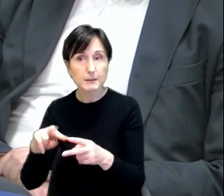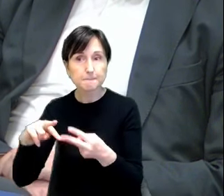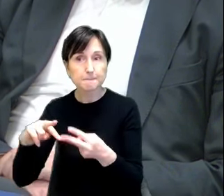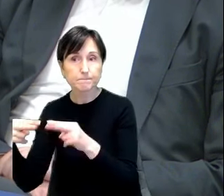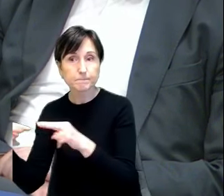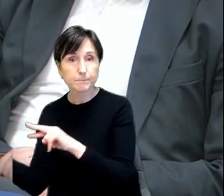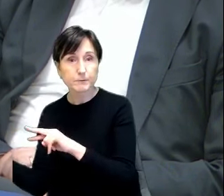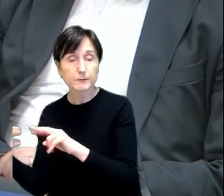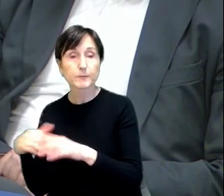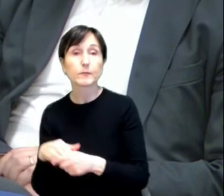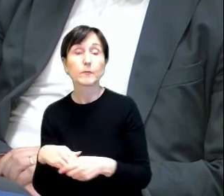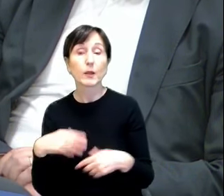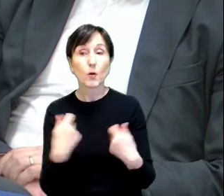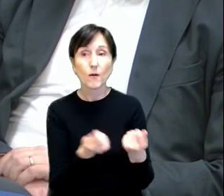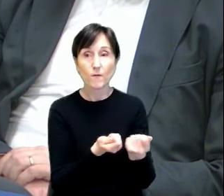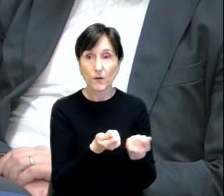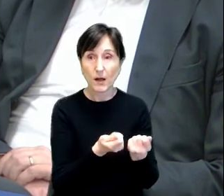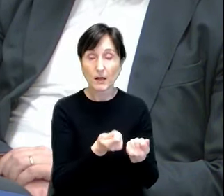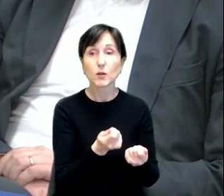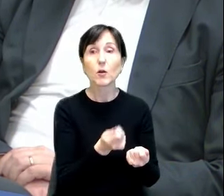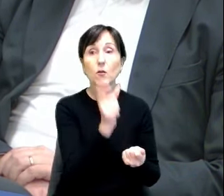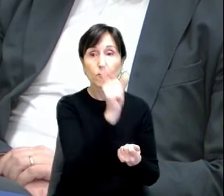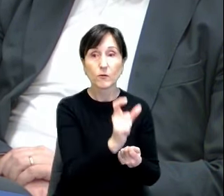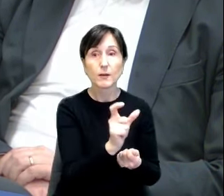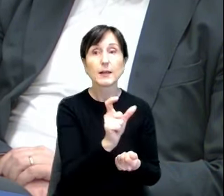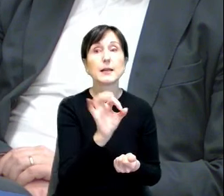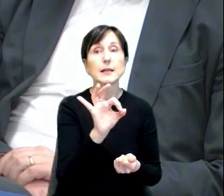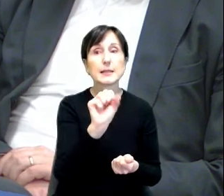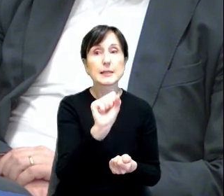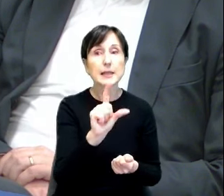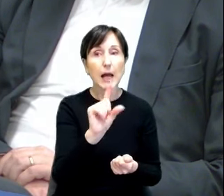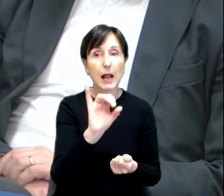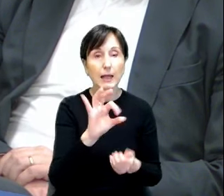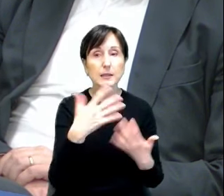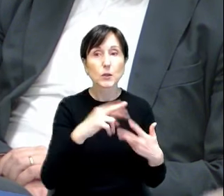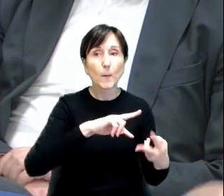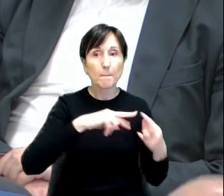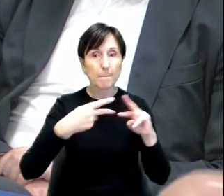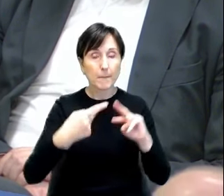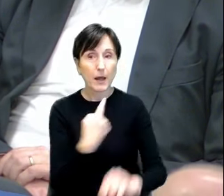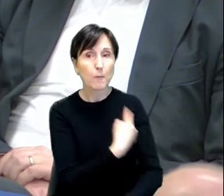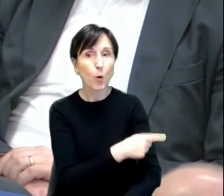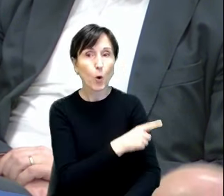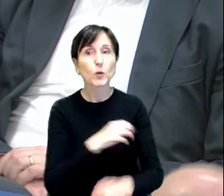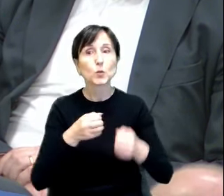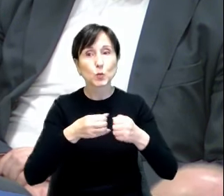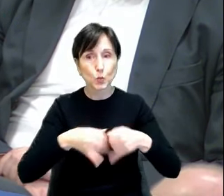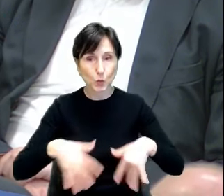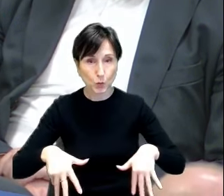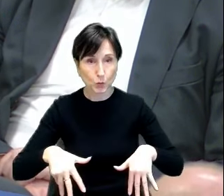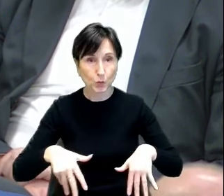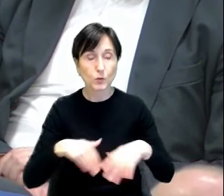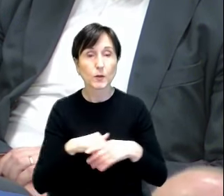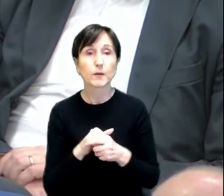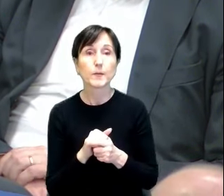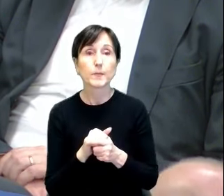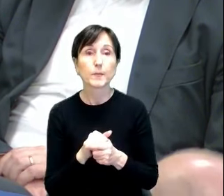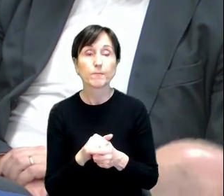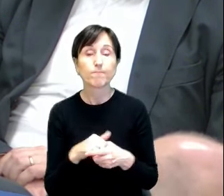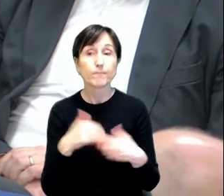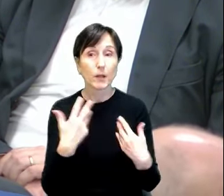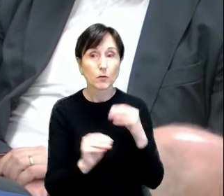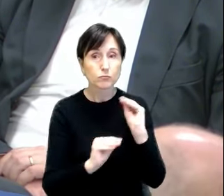pradėjus vadovauti daktarui jonui sąlygai yra pakeista įstaigos tai yra poliklinikos struktūra ir yra kuriama būtent